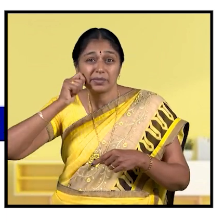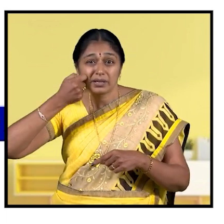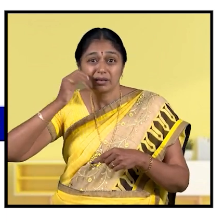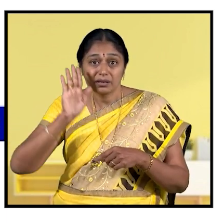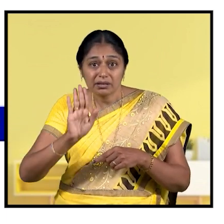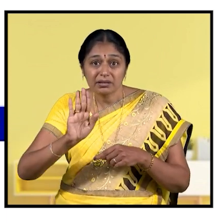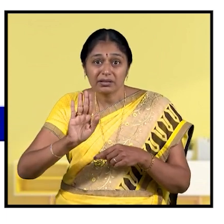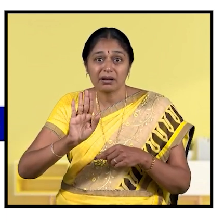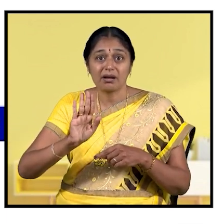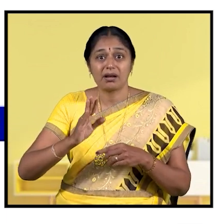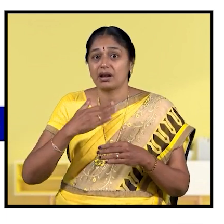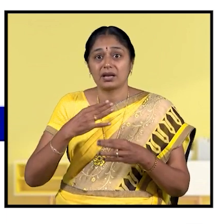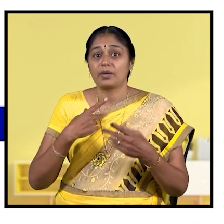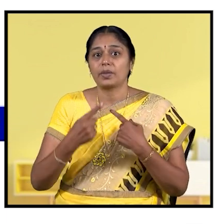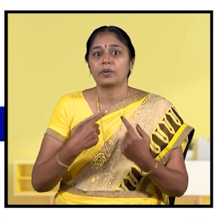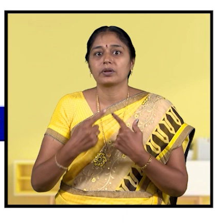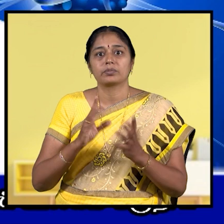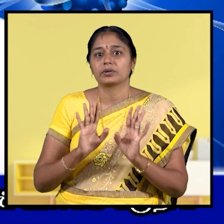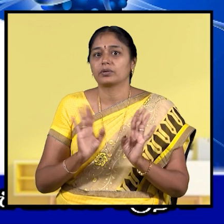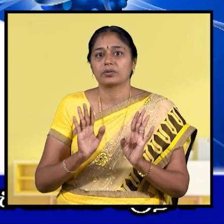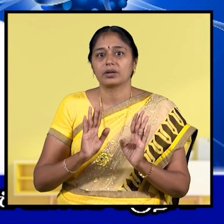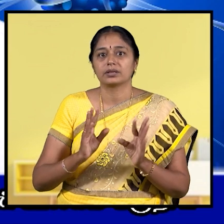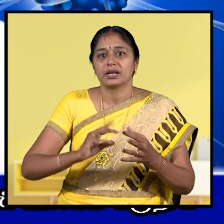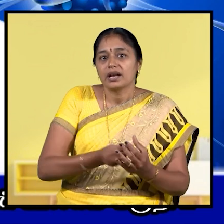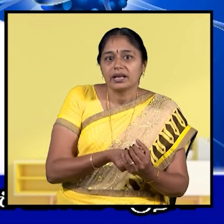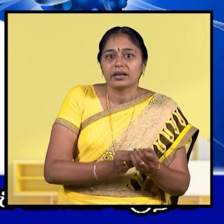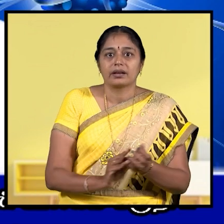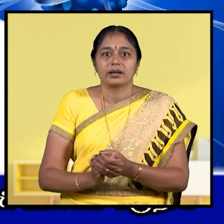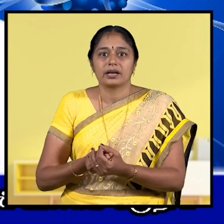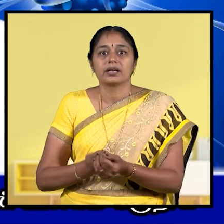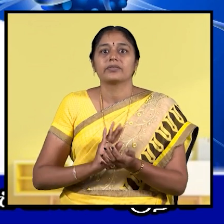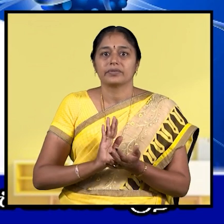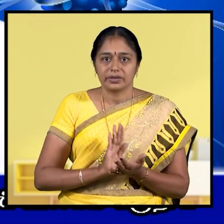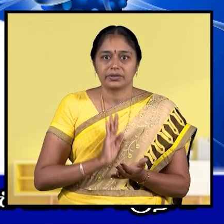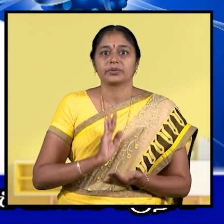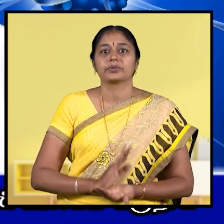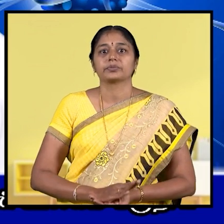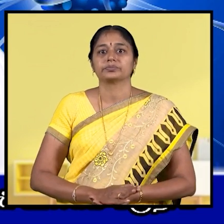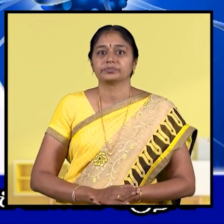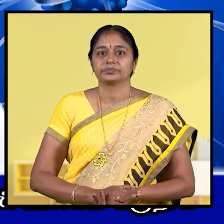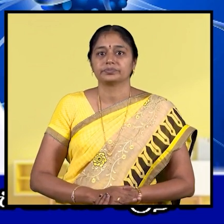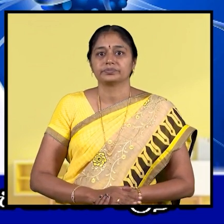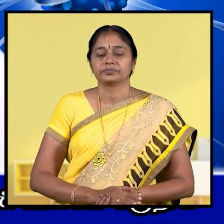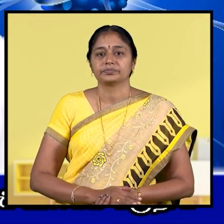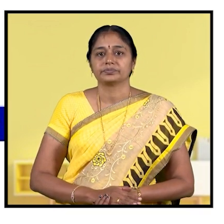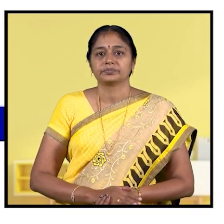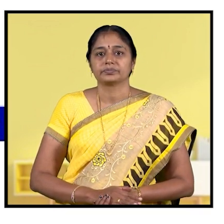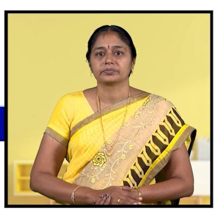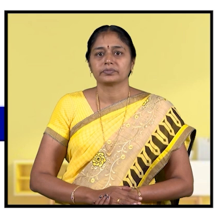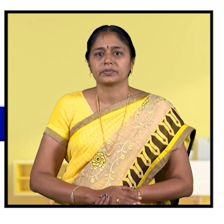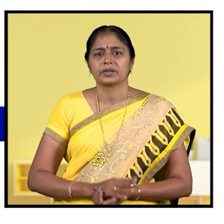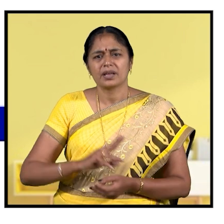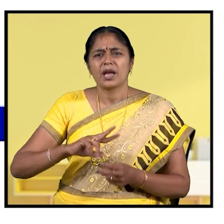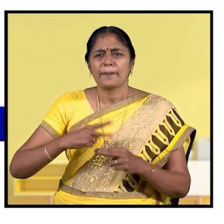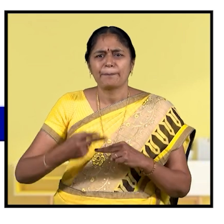கழுவி சமையல் செய்து சாப்பிட்டால் கண்டிப்பாக நம்ம வந்து பறவை காய்ச்சல் வந்து விடுபடுவதற்கான வாய்ப்பும் அதை தவிர்ப்பதற்கான வாய்ப்பும் நமக்கு வந்து இருக்குது. சரி, பறவை காய்ச்சல் பற்றி மேலும்